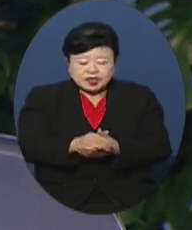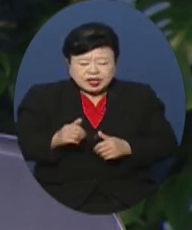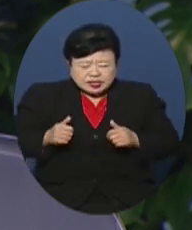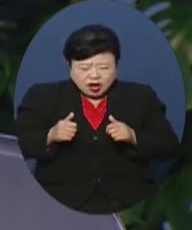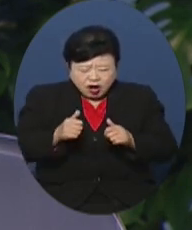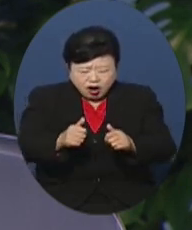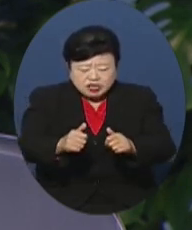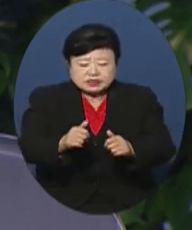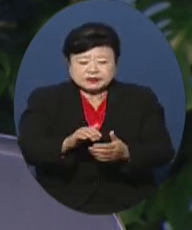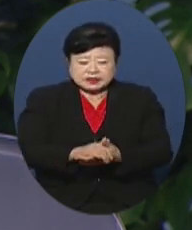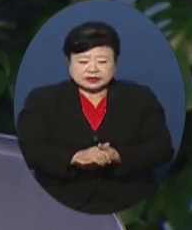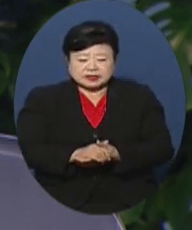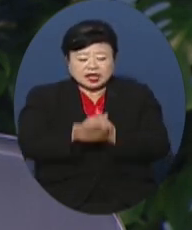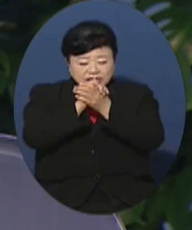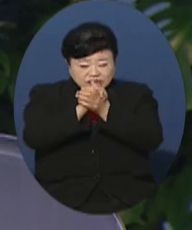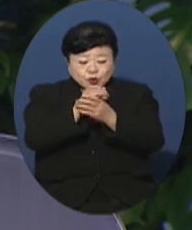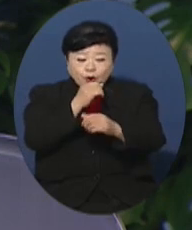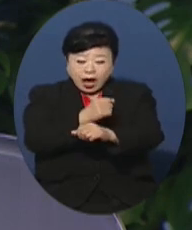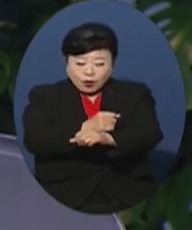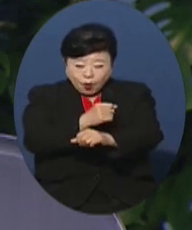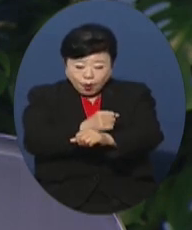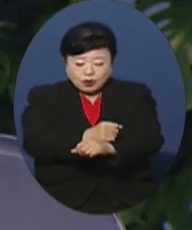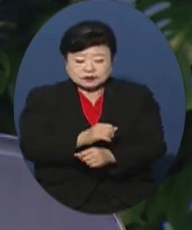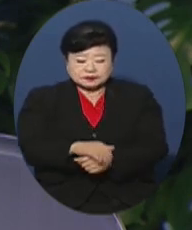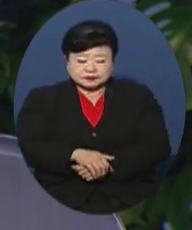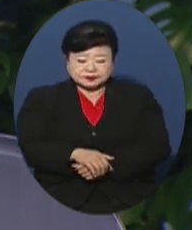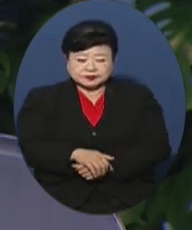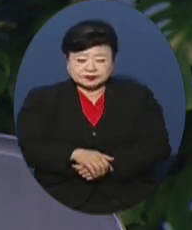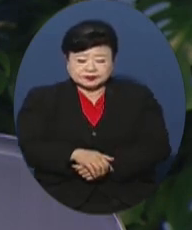열심히 기도해서